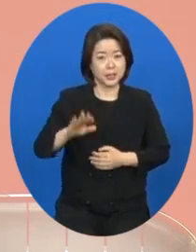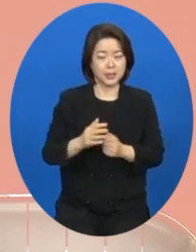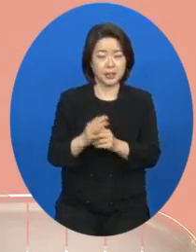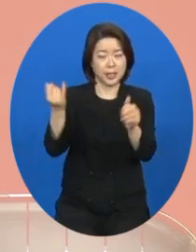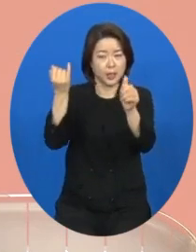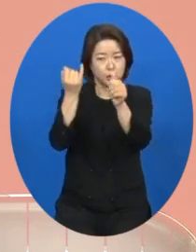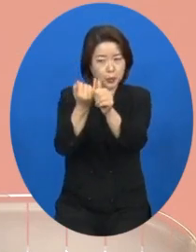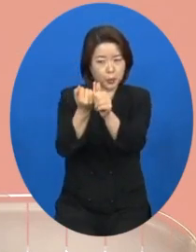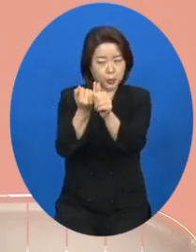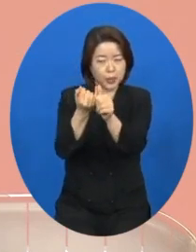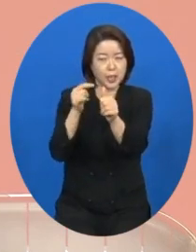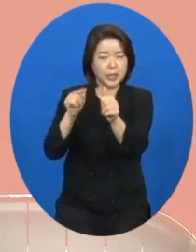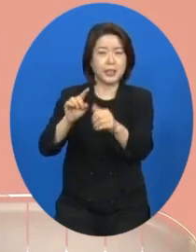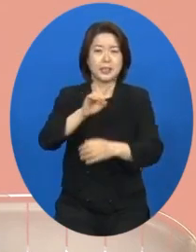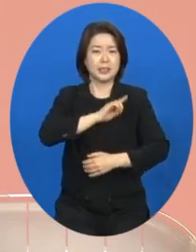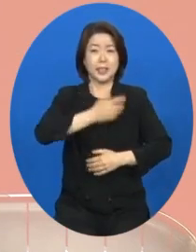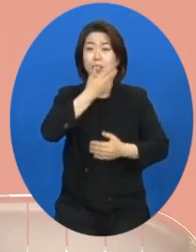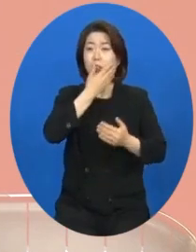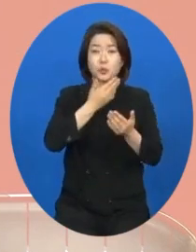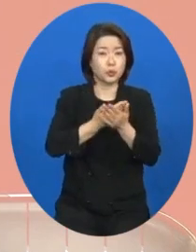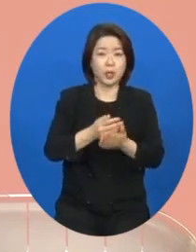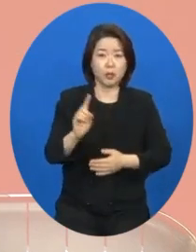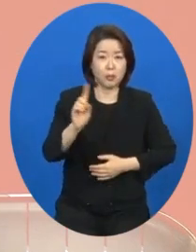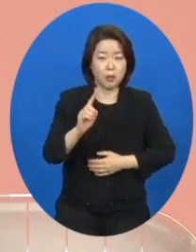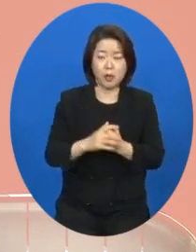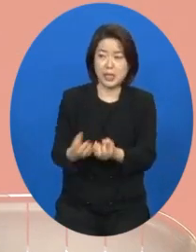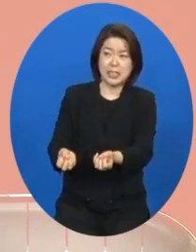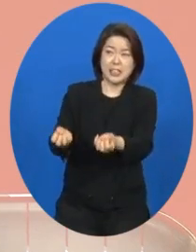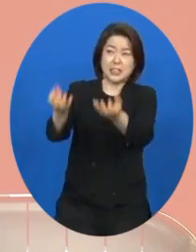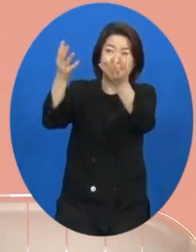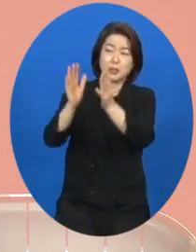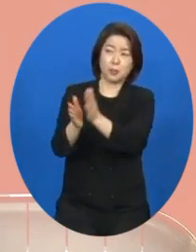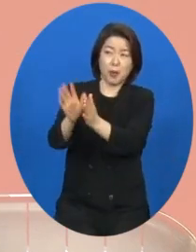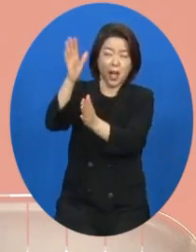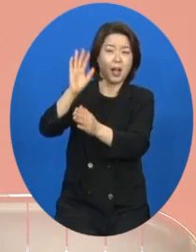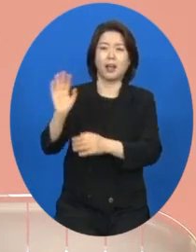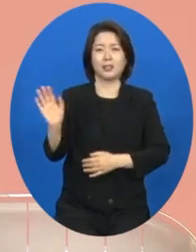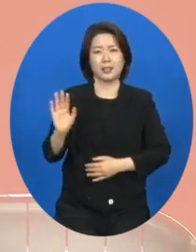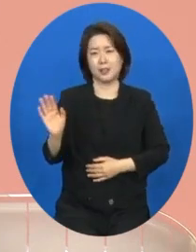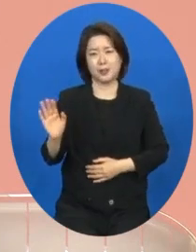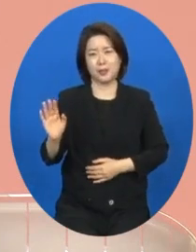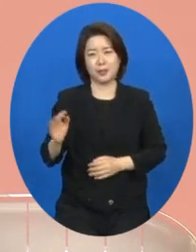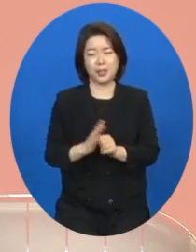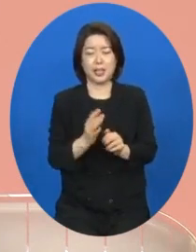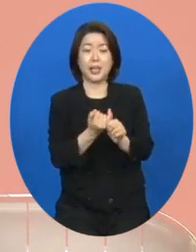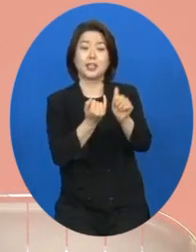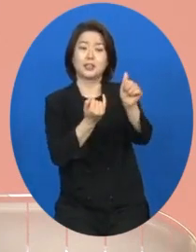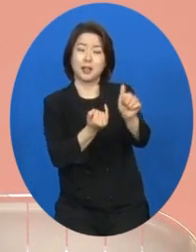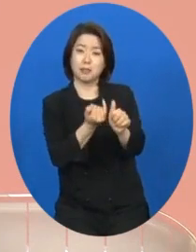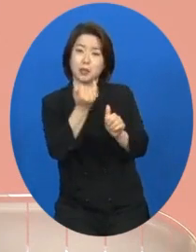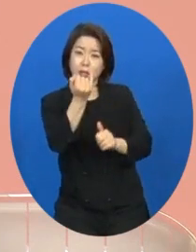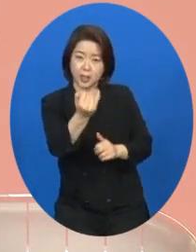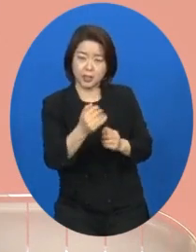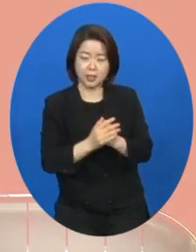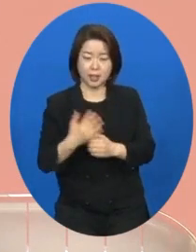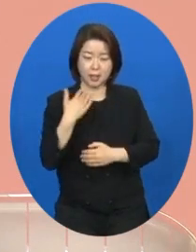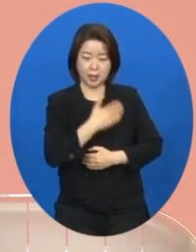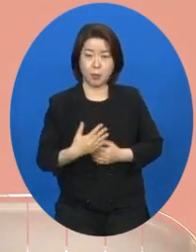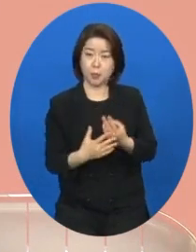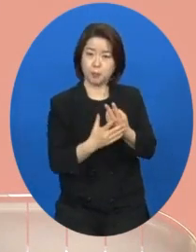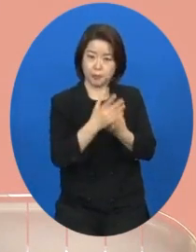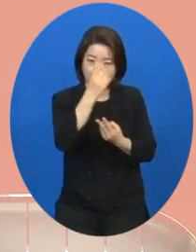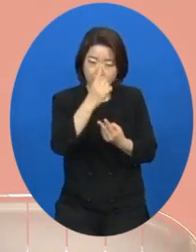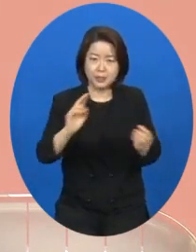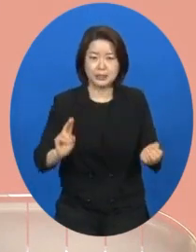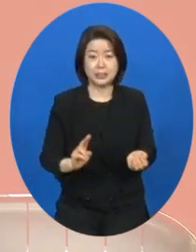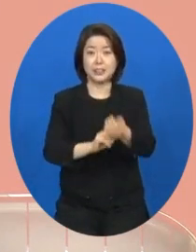가장 중요한 것은 결혼식의 화려함에 있는 게 아닙니다. 남편과 아내가 한 몸이 되는